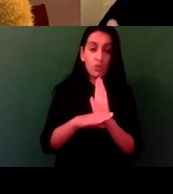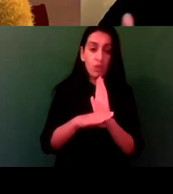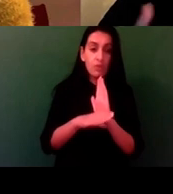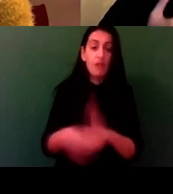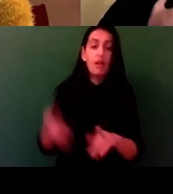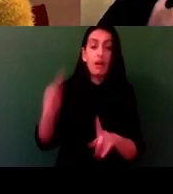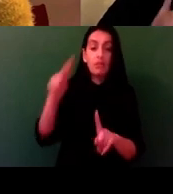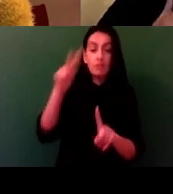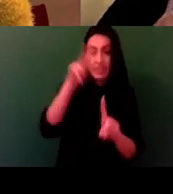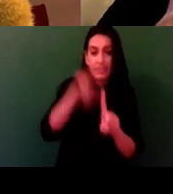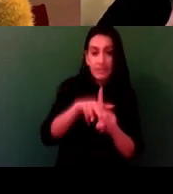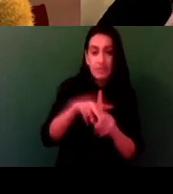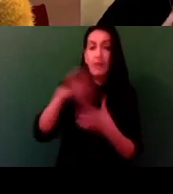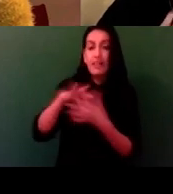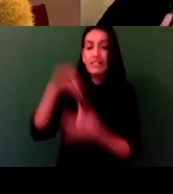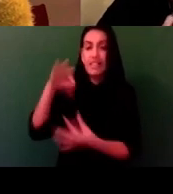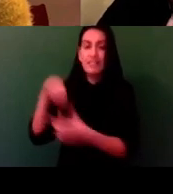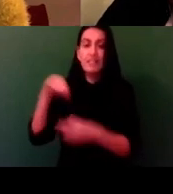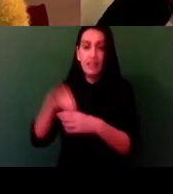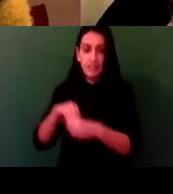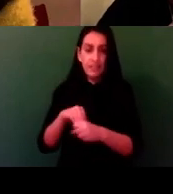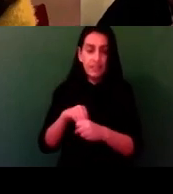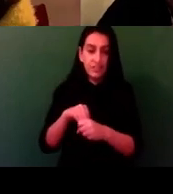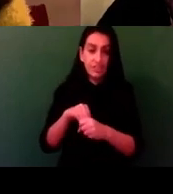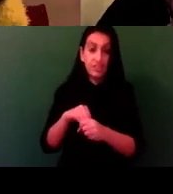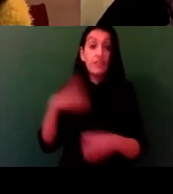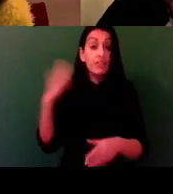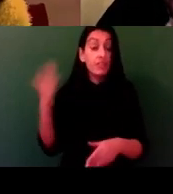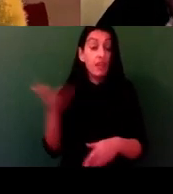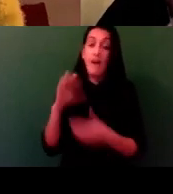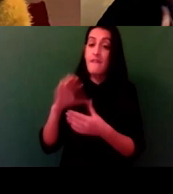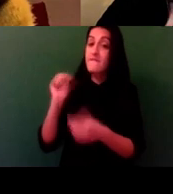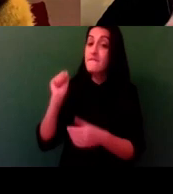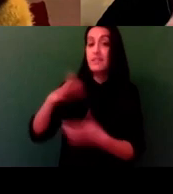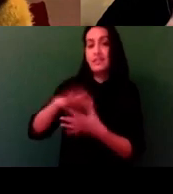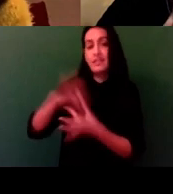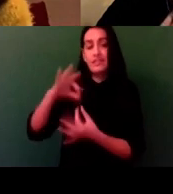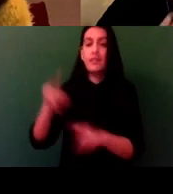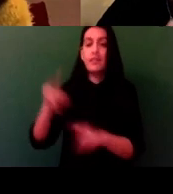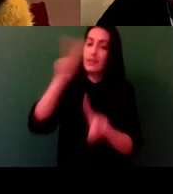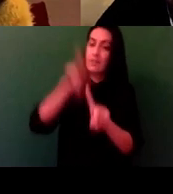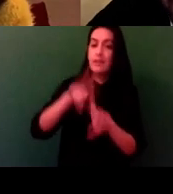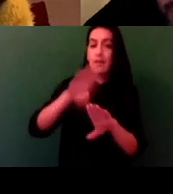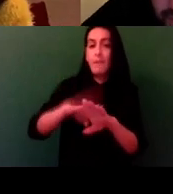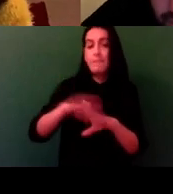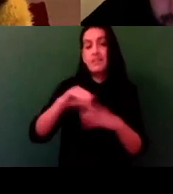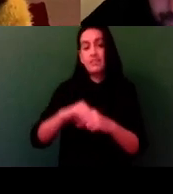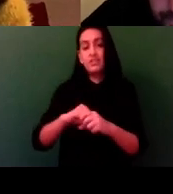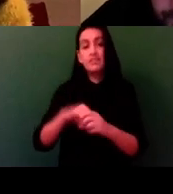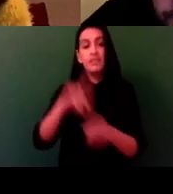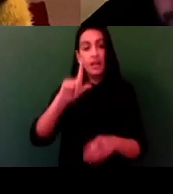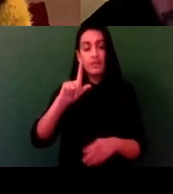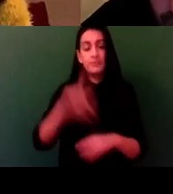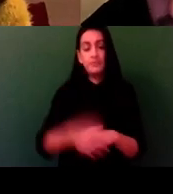yani bundan farklı bir katkı yapmak istiyorsa Barış ya da İdil de bu soruya cevap vermek isteyebilir.